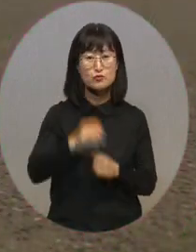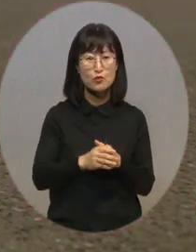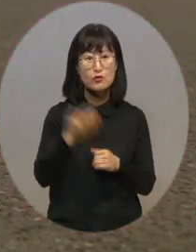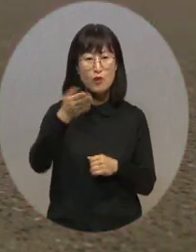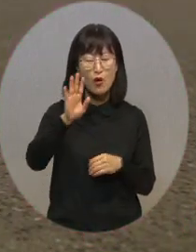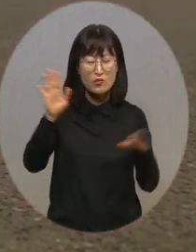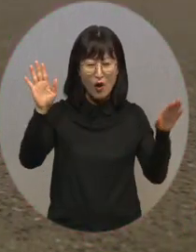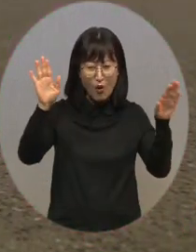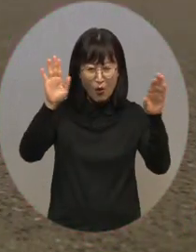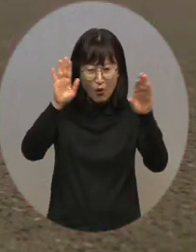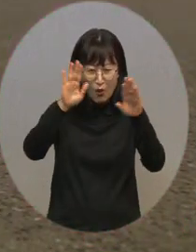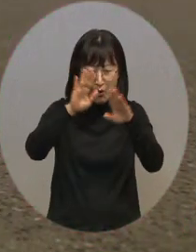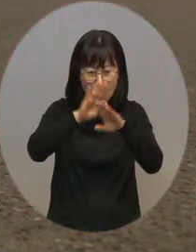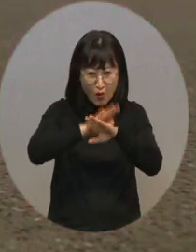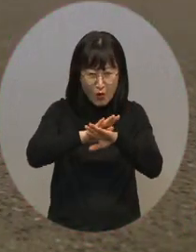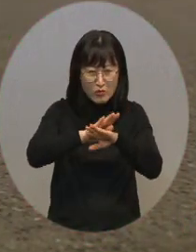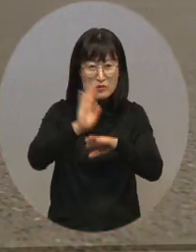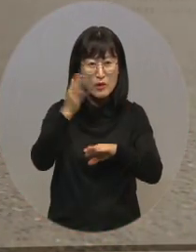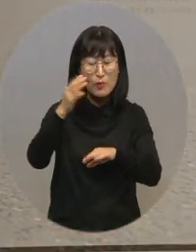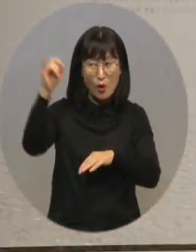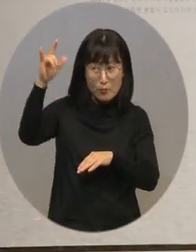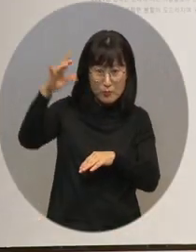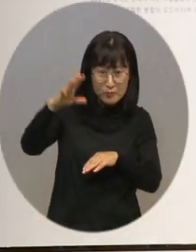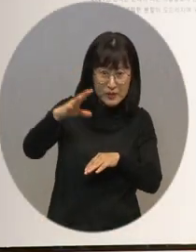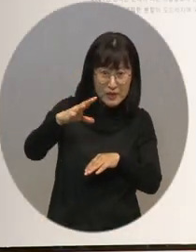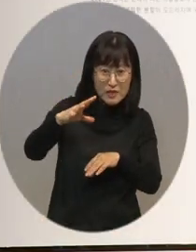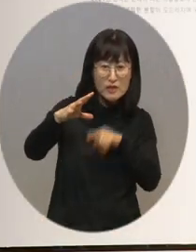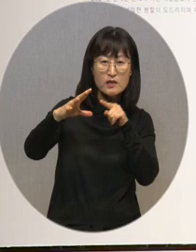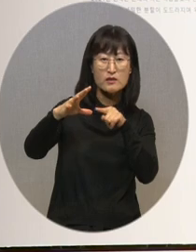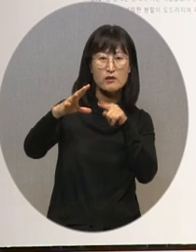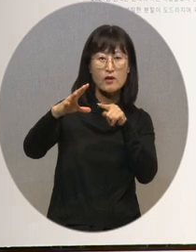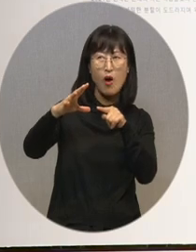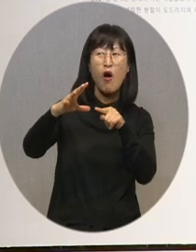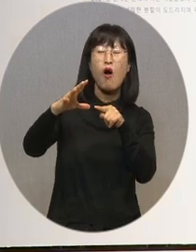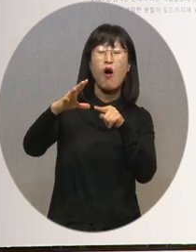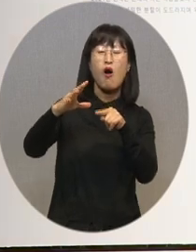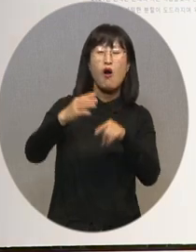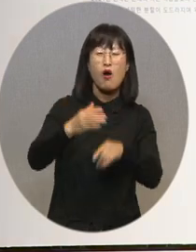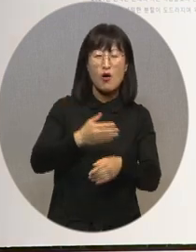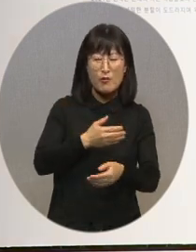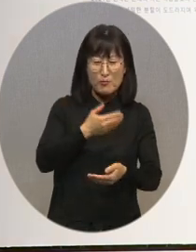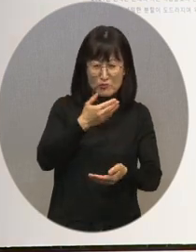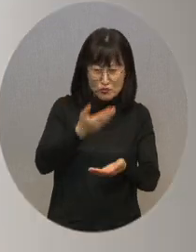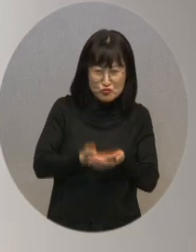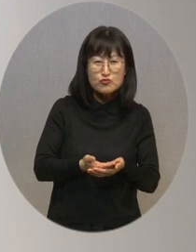어둠이 내리면 우리는 비로소 빛의 부재를 인식하죠.